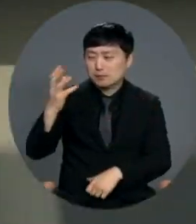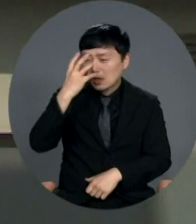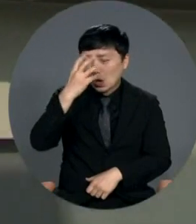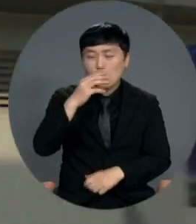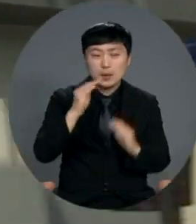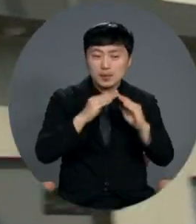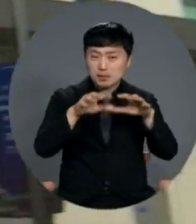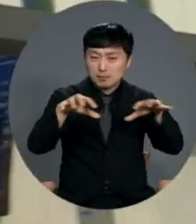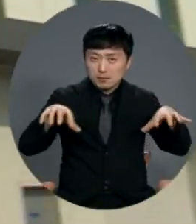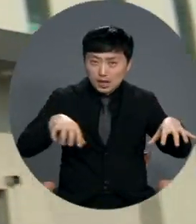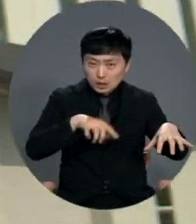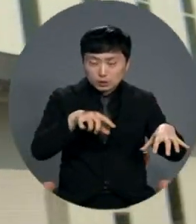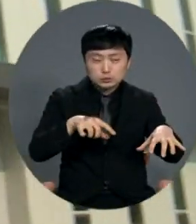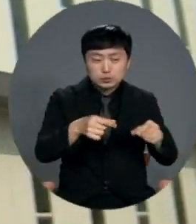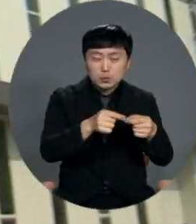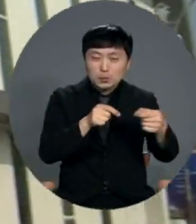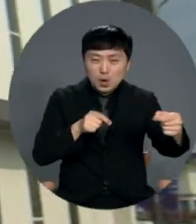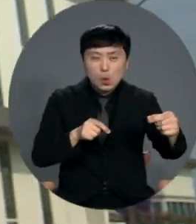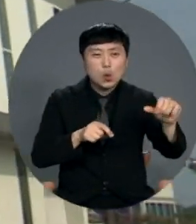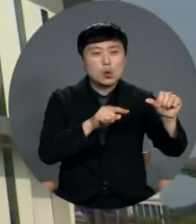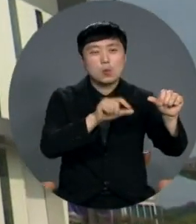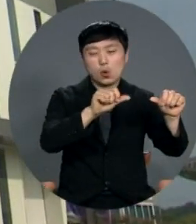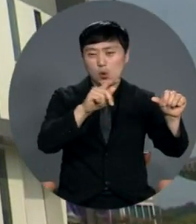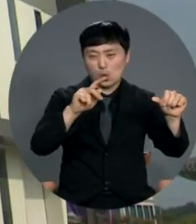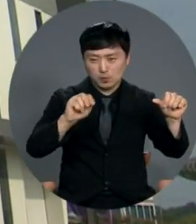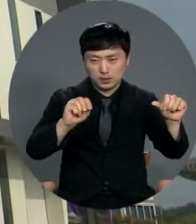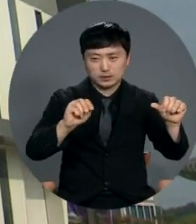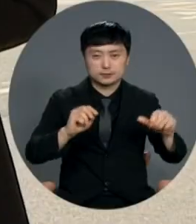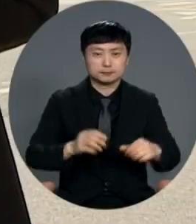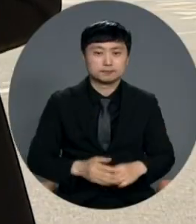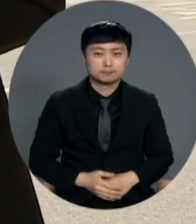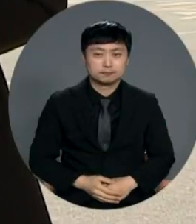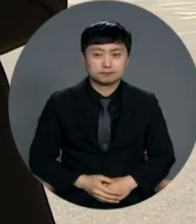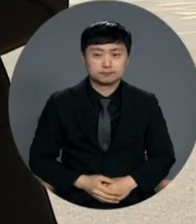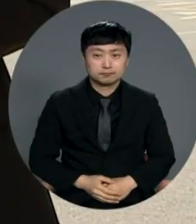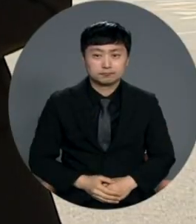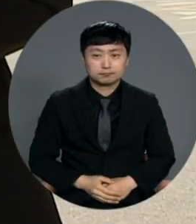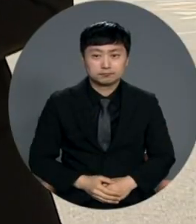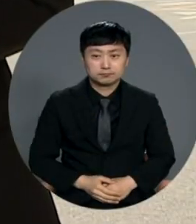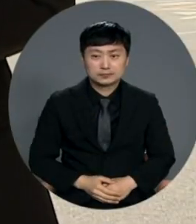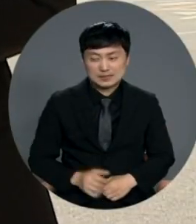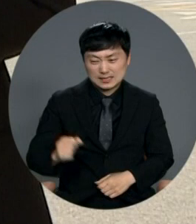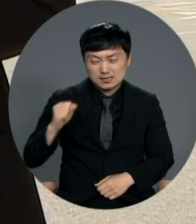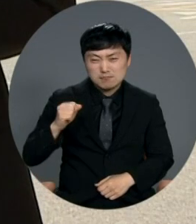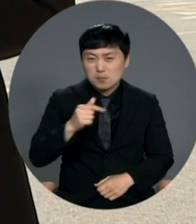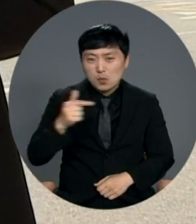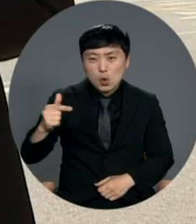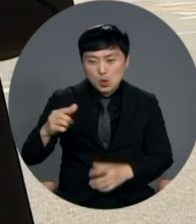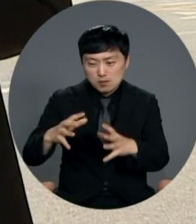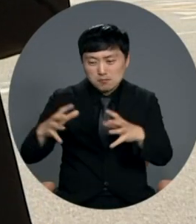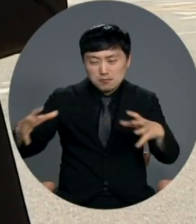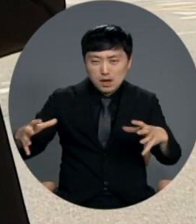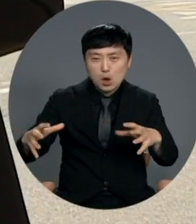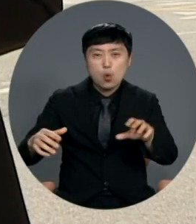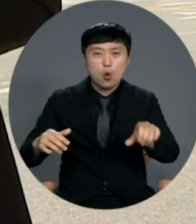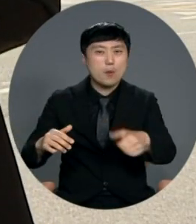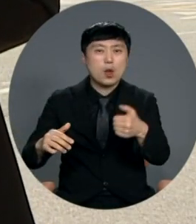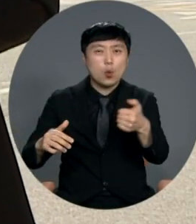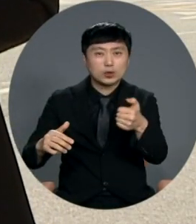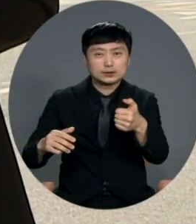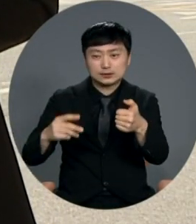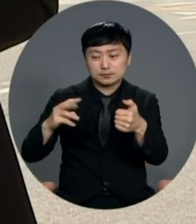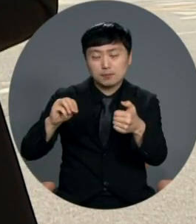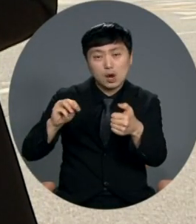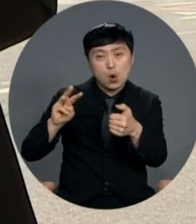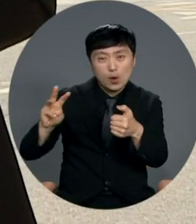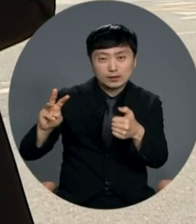5.5km 떨어져 있습니다 그런데 이곳에 1기보다 생산량이 증설된 550mw 급 복합 파력